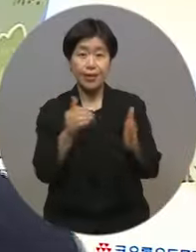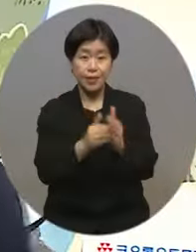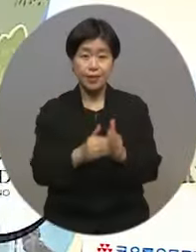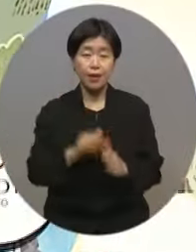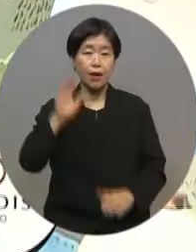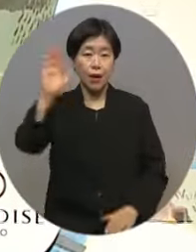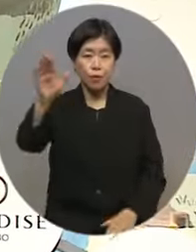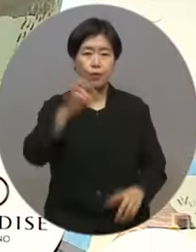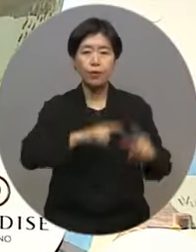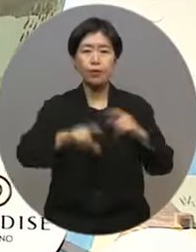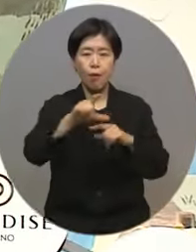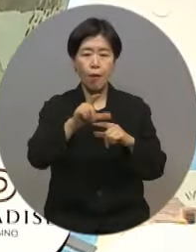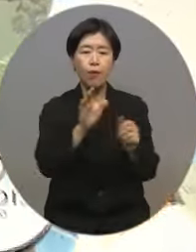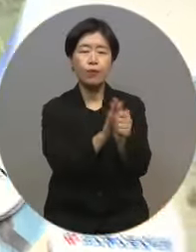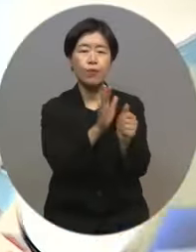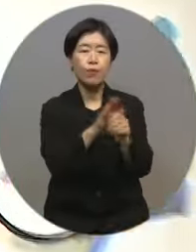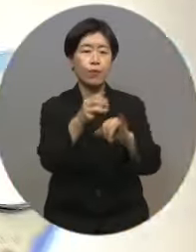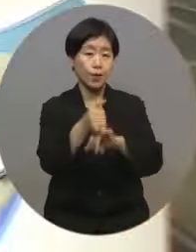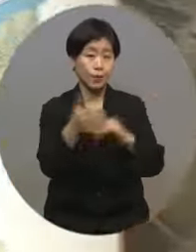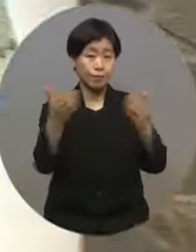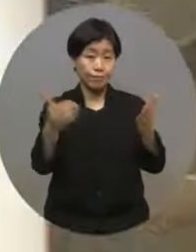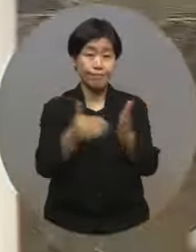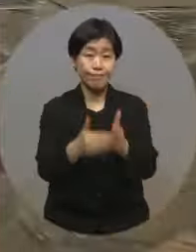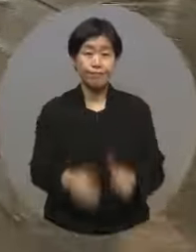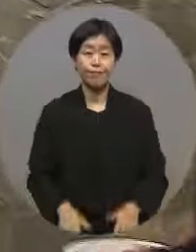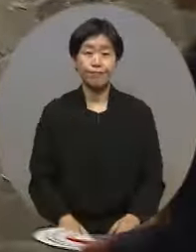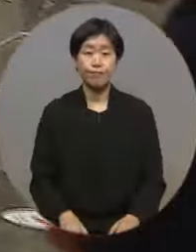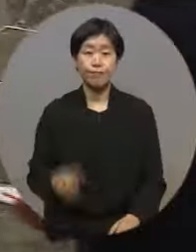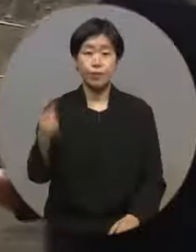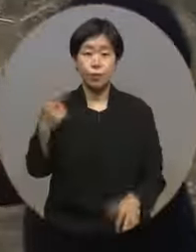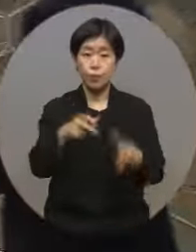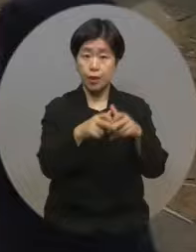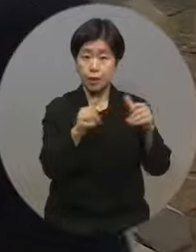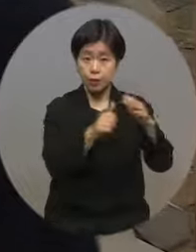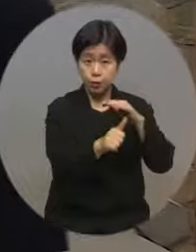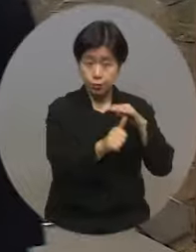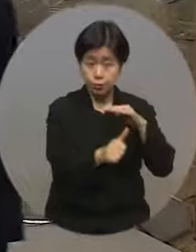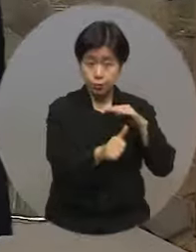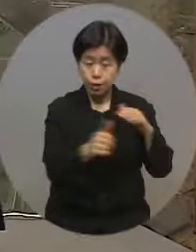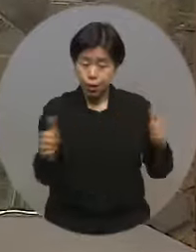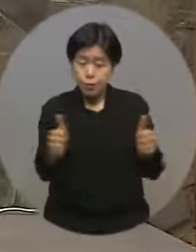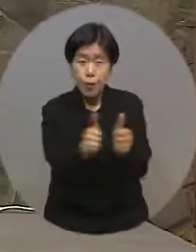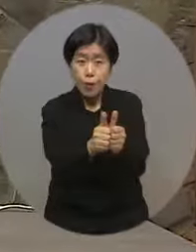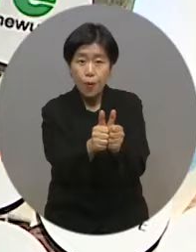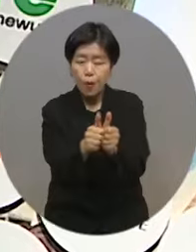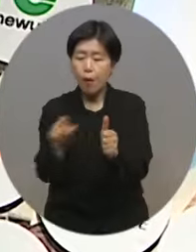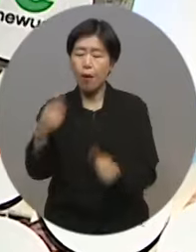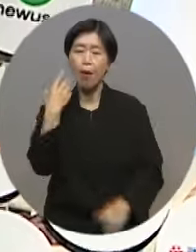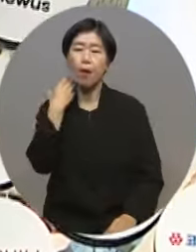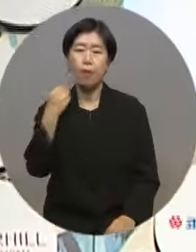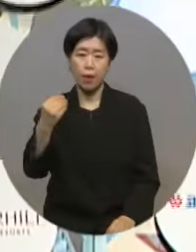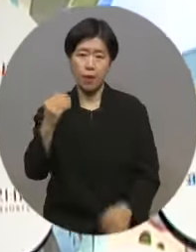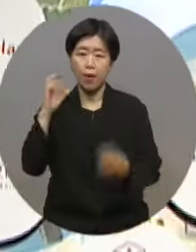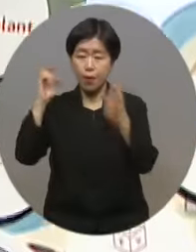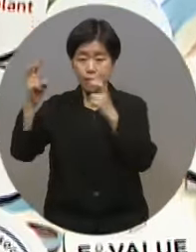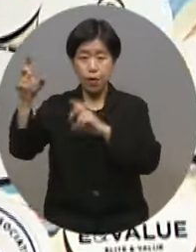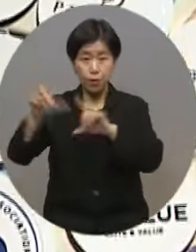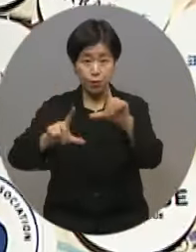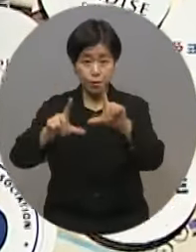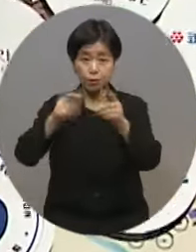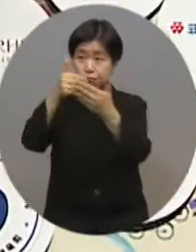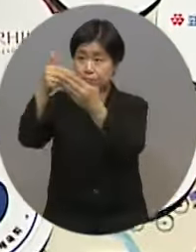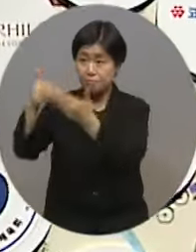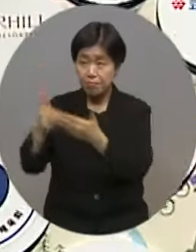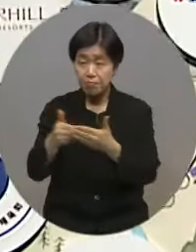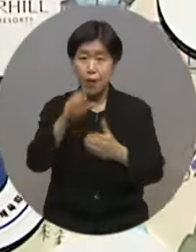장애인체육 지원을 약속했습니다. 아울러 장애인 선수와 동행하는 매력기업 서울지도를 완성하며 마음이